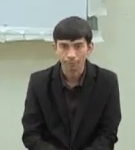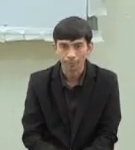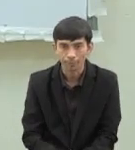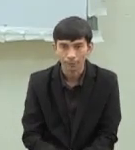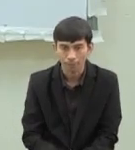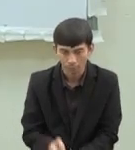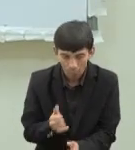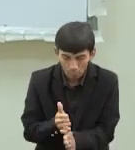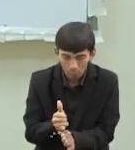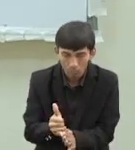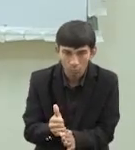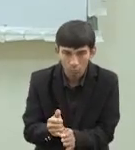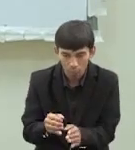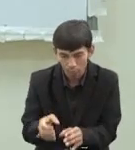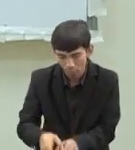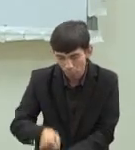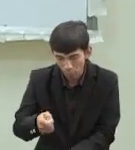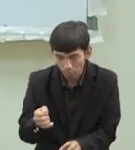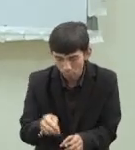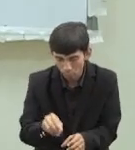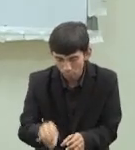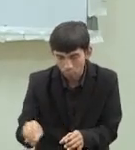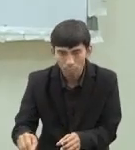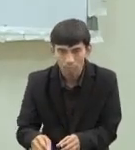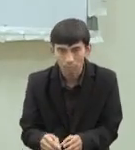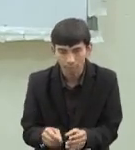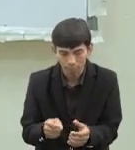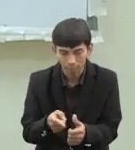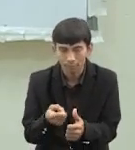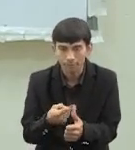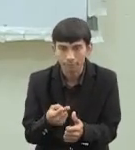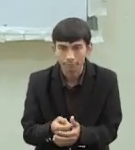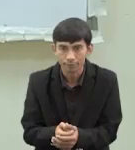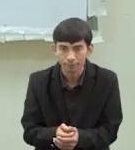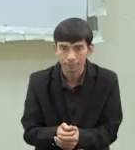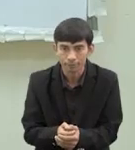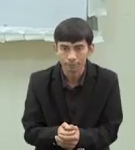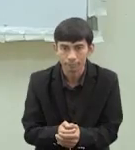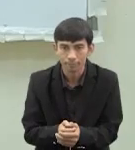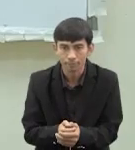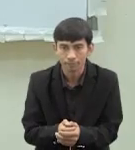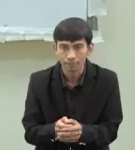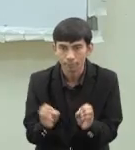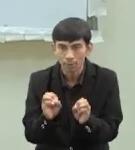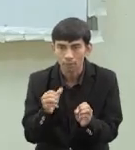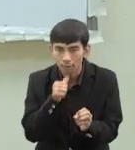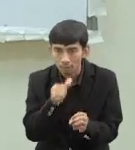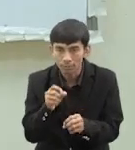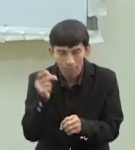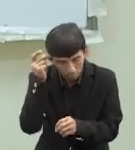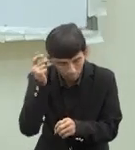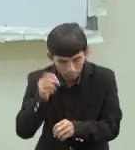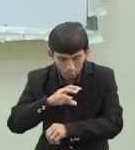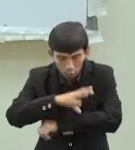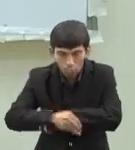Chúa rốt đọa xung toàn đàm đầy. Mình kết giúp thằng ấy các đại ưu rồi